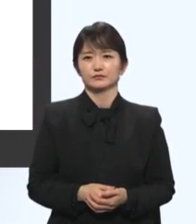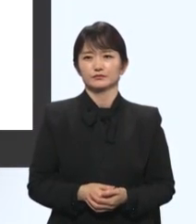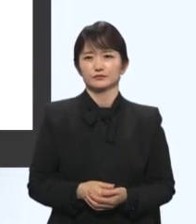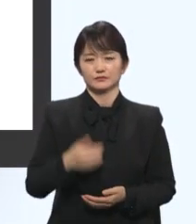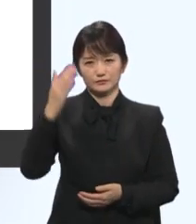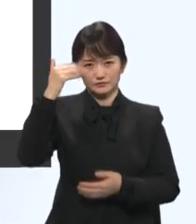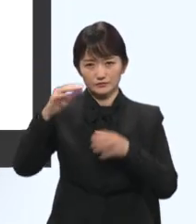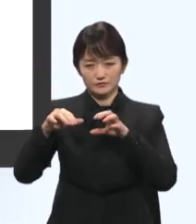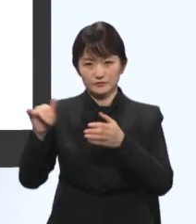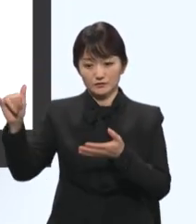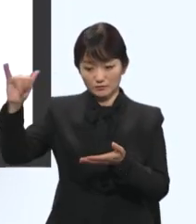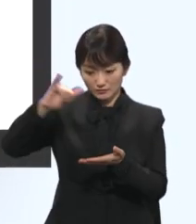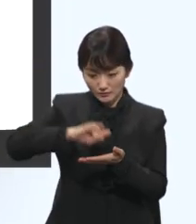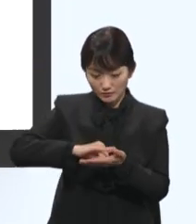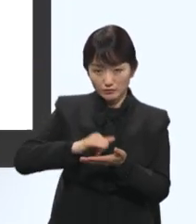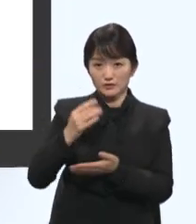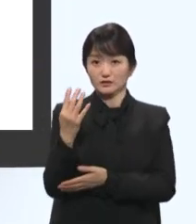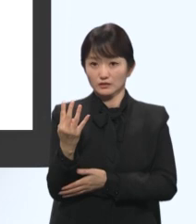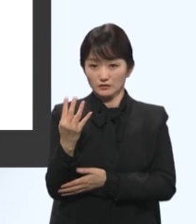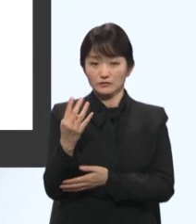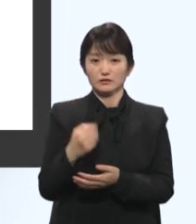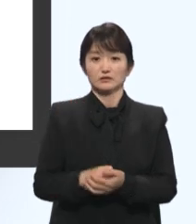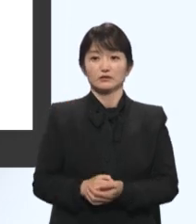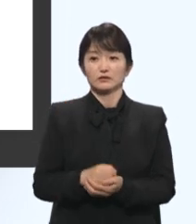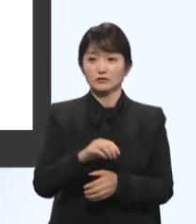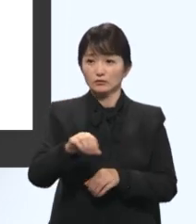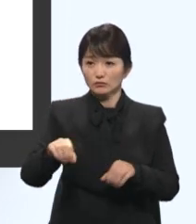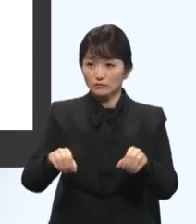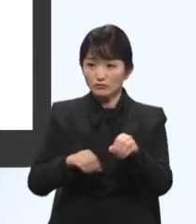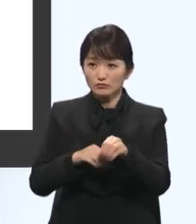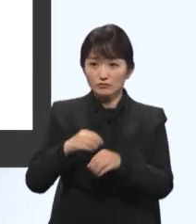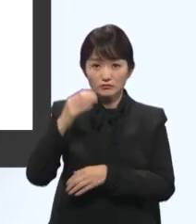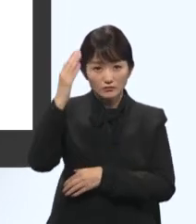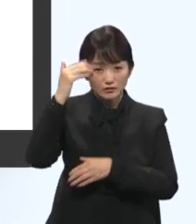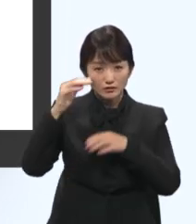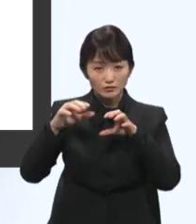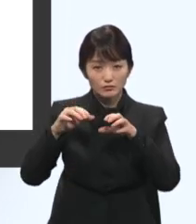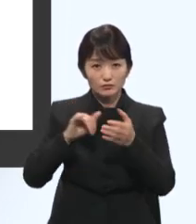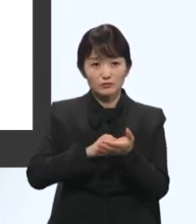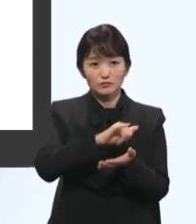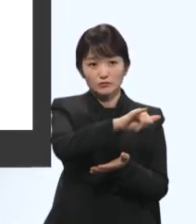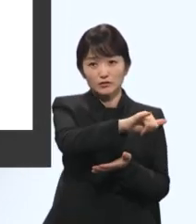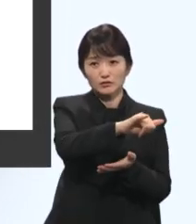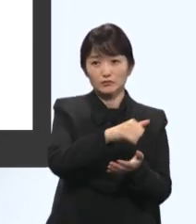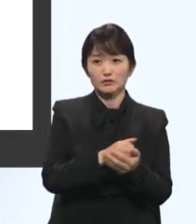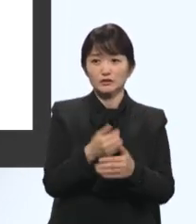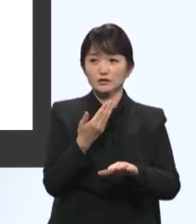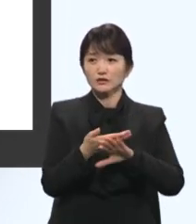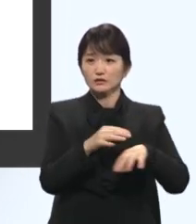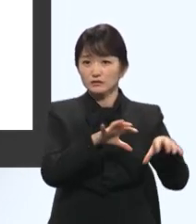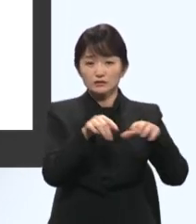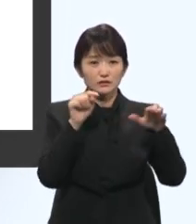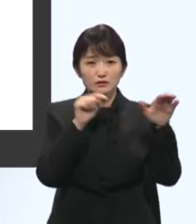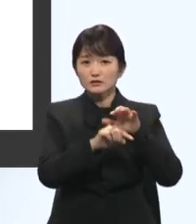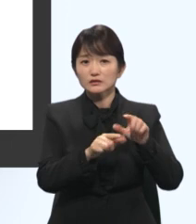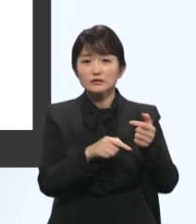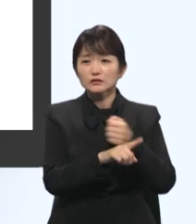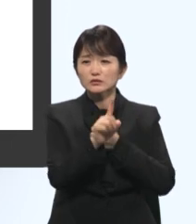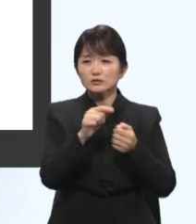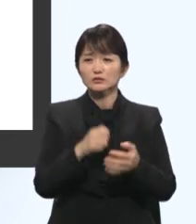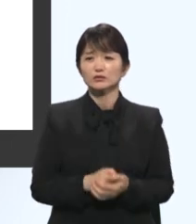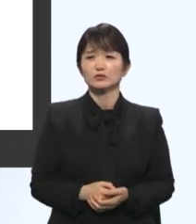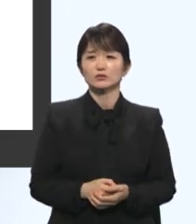한국에네 번이나 방문을 했는데 오히려 왜 한국만 방문하고 다른 나라 안 가야 그리고 너무 많은 돈을